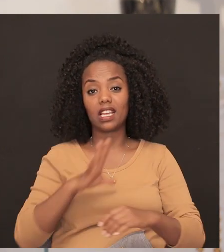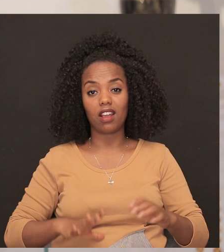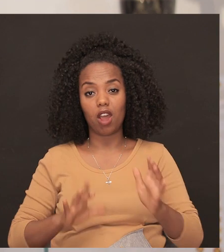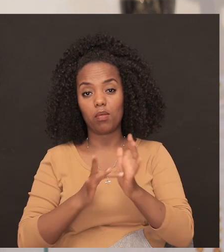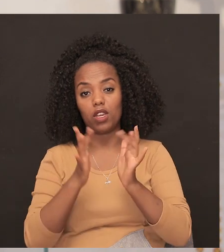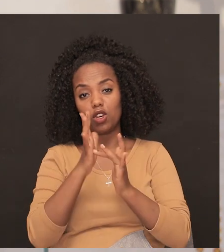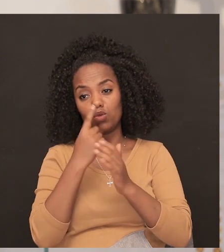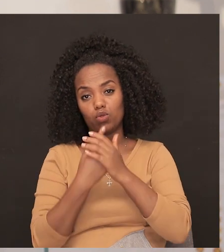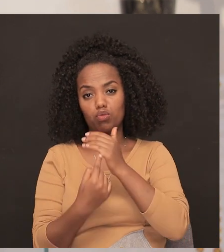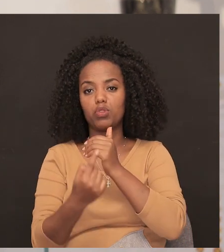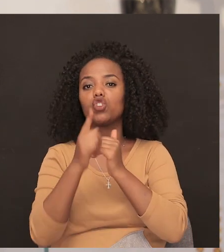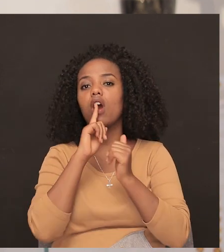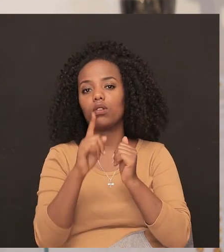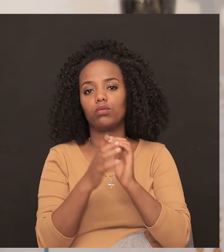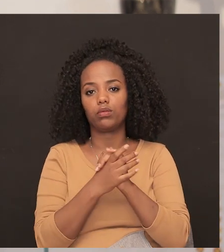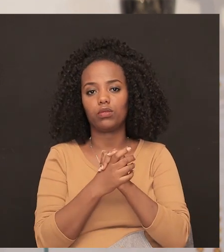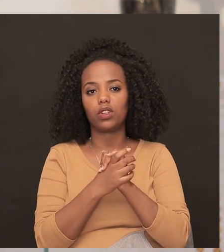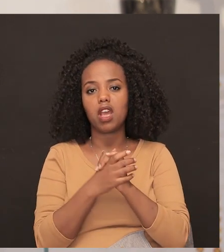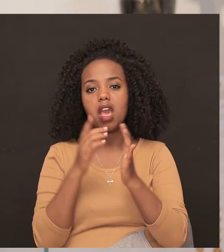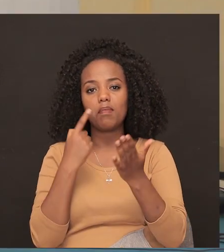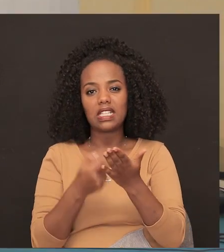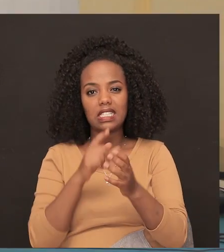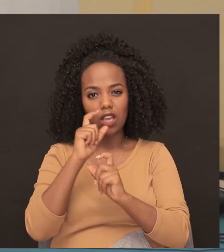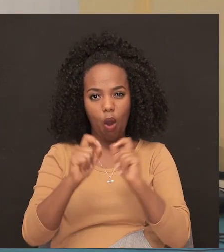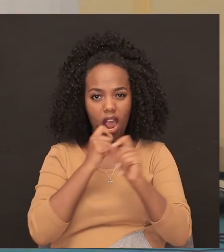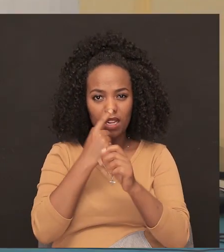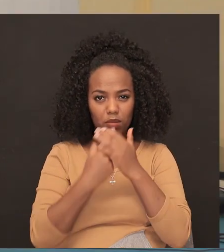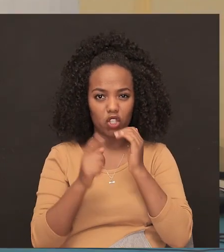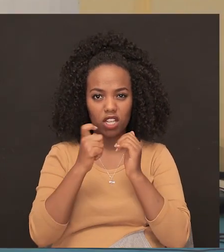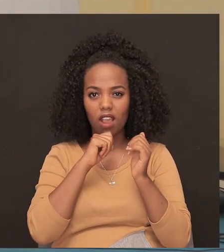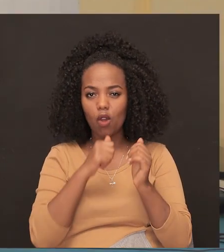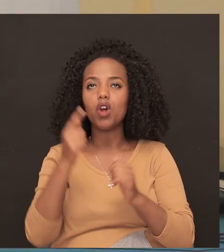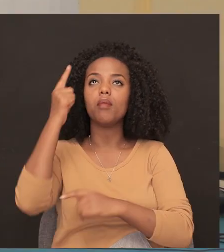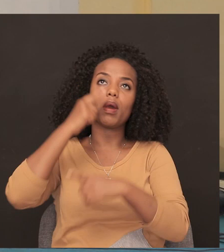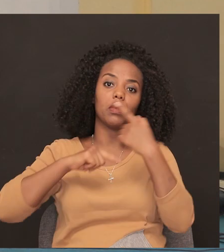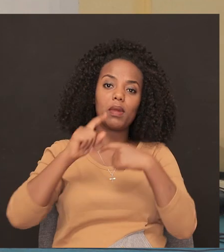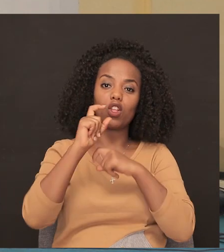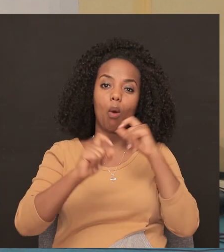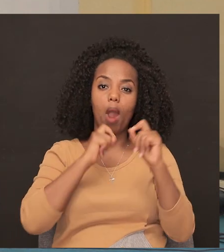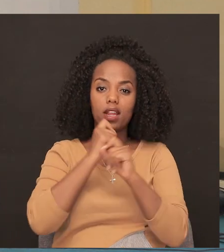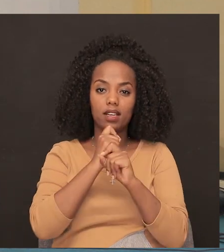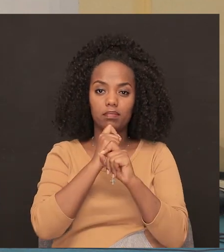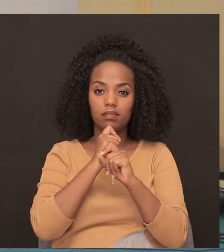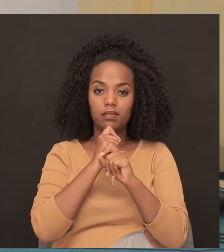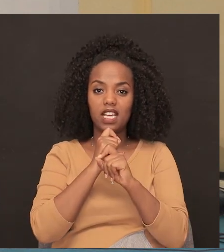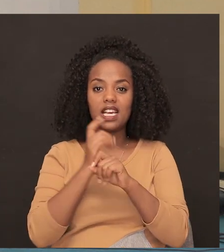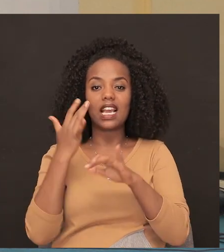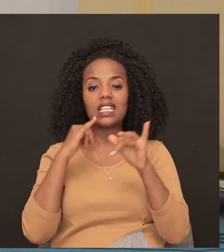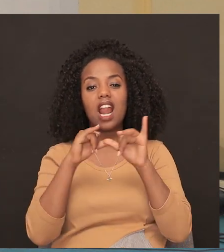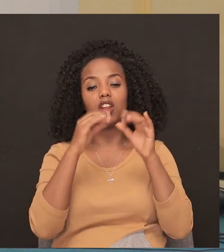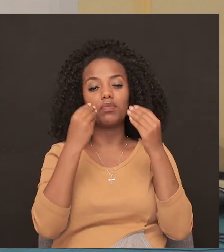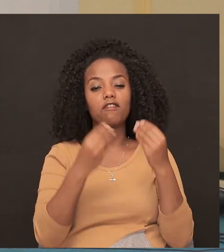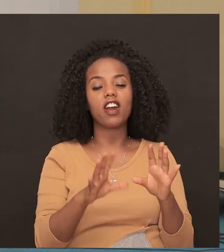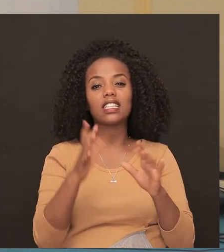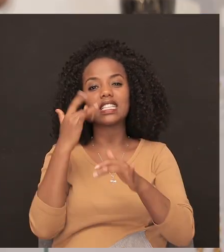በጌታ በኢየሱስ ብቻ ነው በዚህኛው ዓለም ብቻ ሳይሆን በሚመጣውም ዓለም